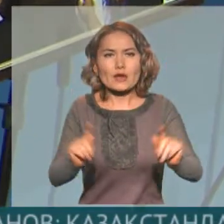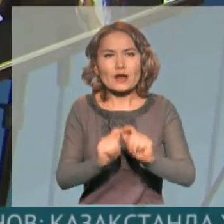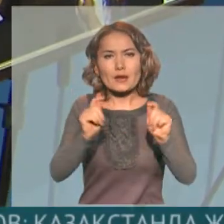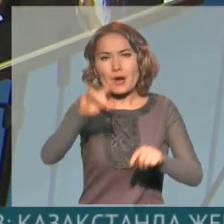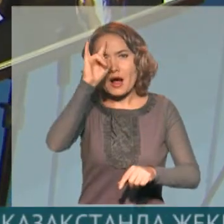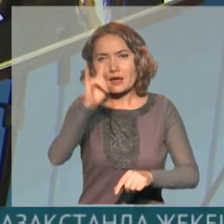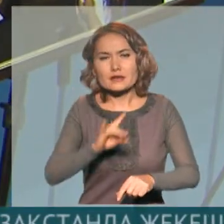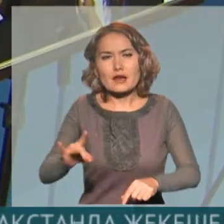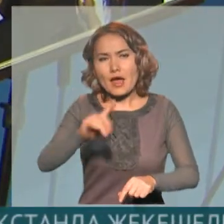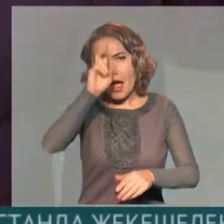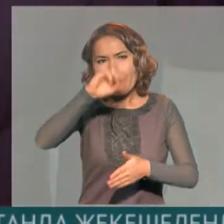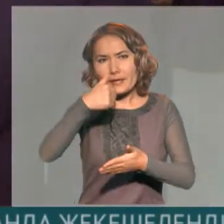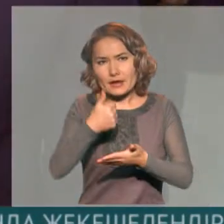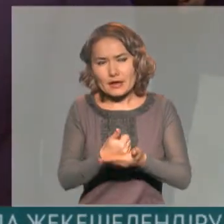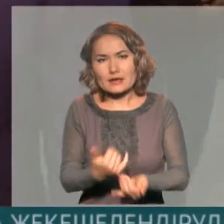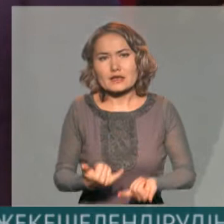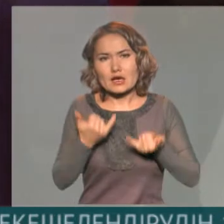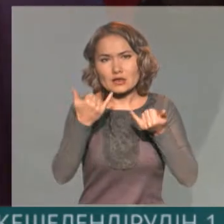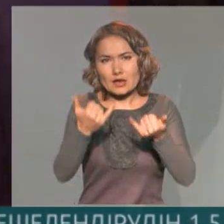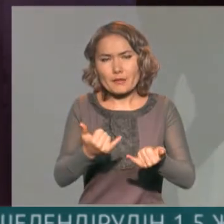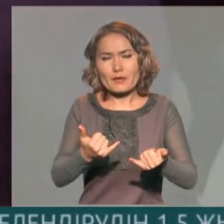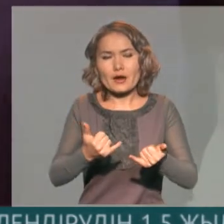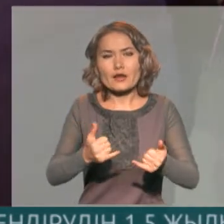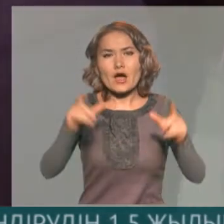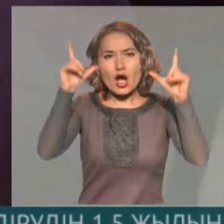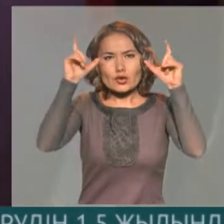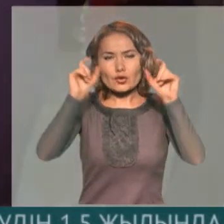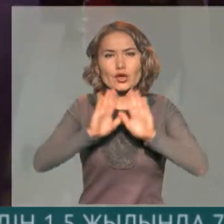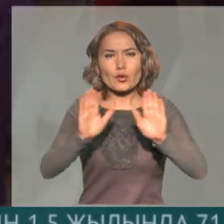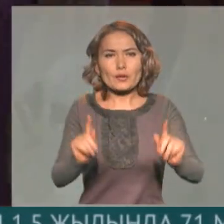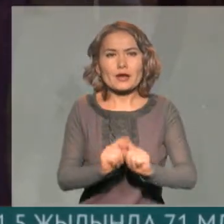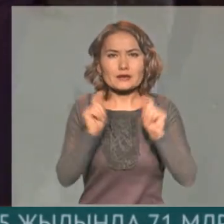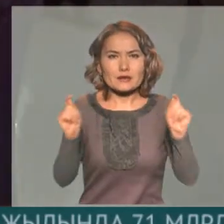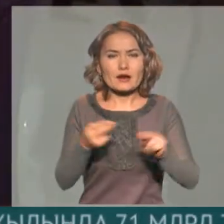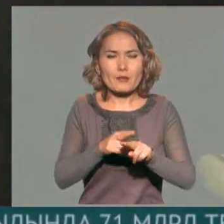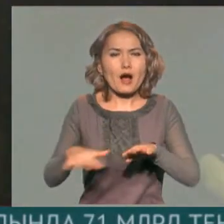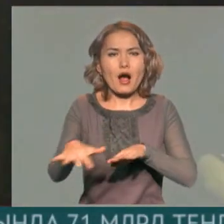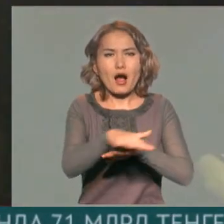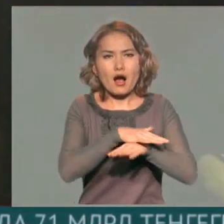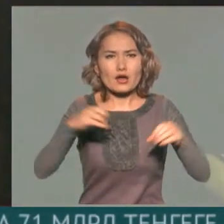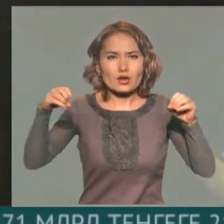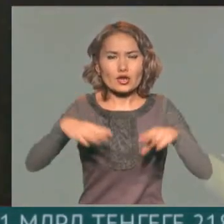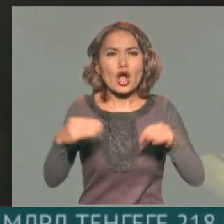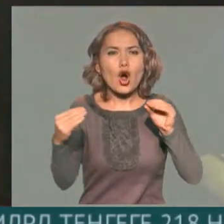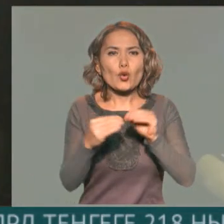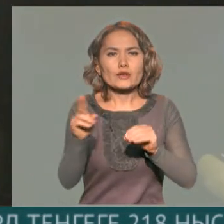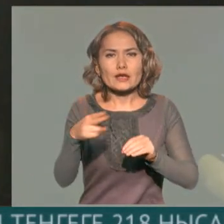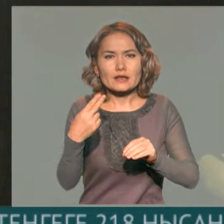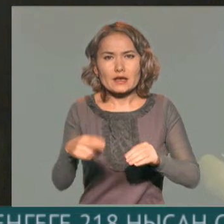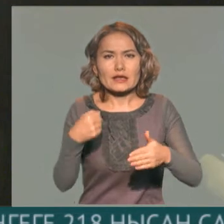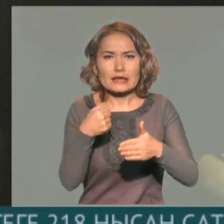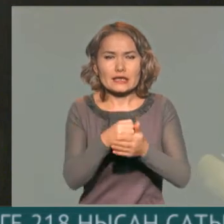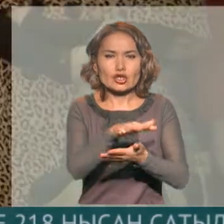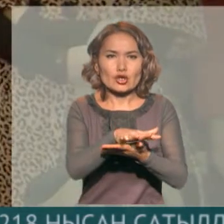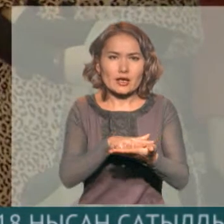Қазақстан Республикасы президенті мұрағатынан алынған суреттер. Көрмені тамашалауға келгендердің қарасы көп. Шара 10-шы желтоқсанға дейін